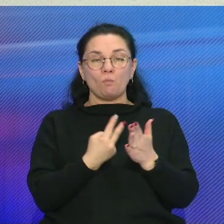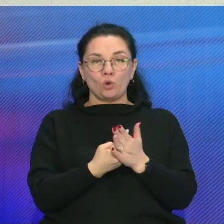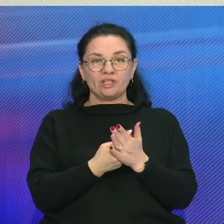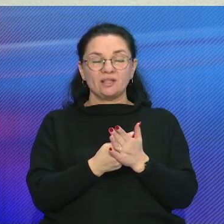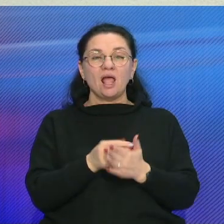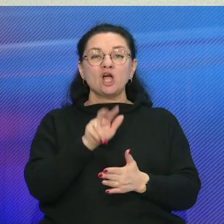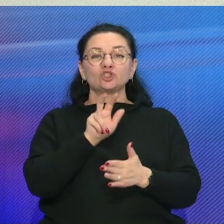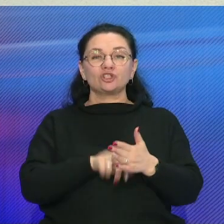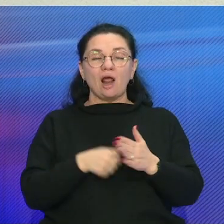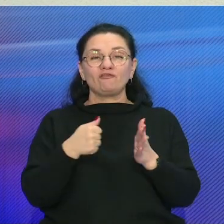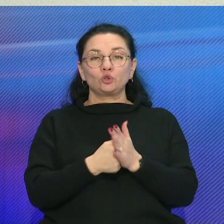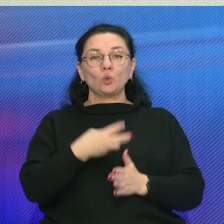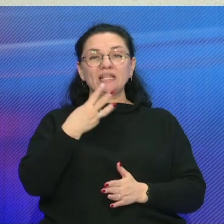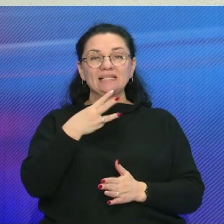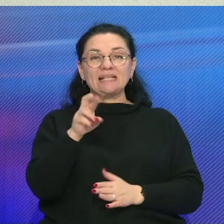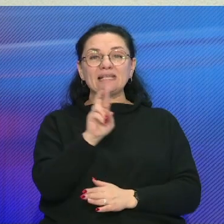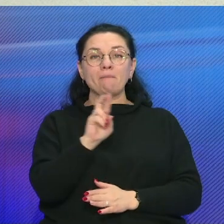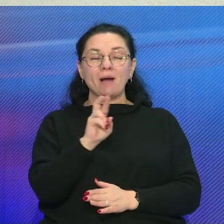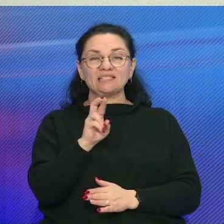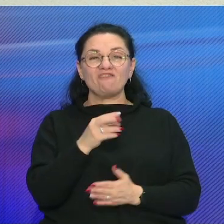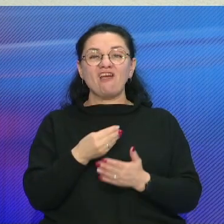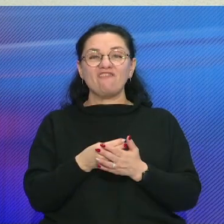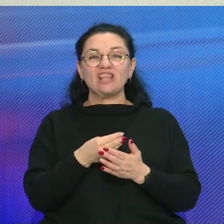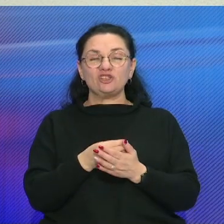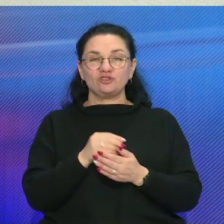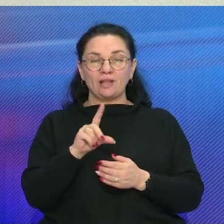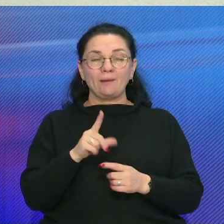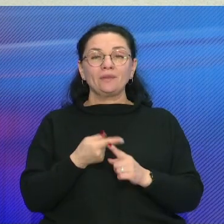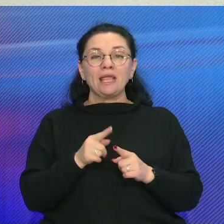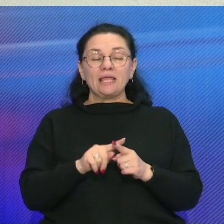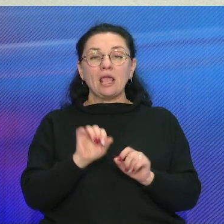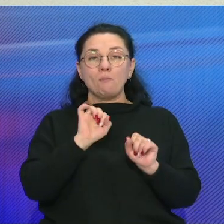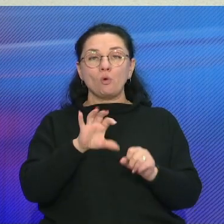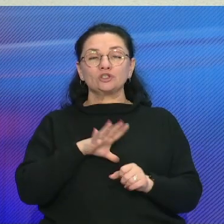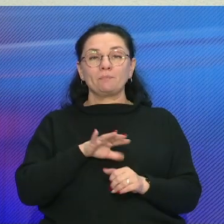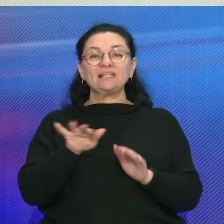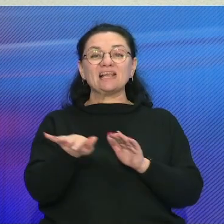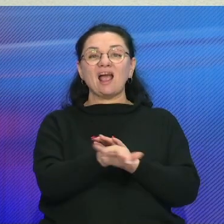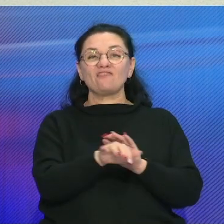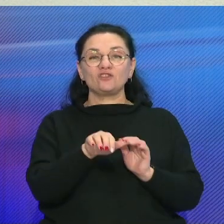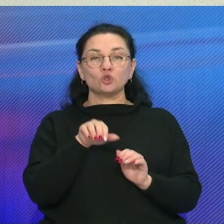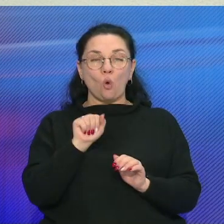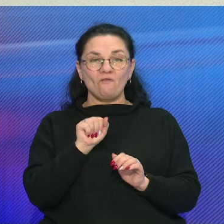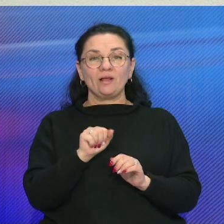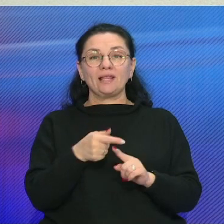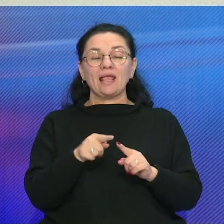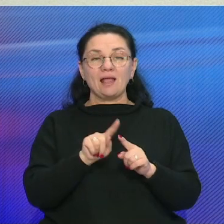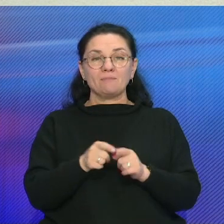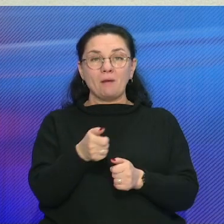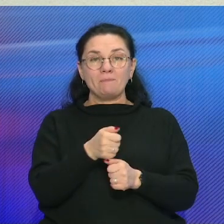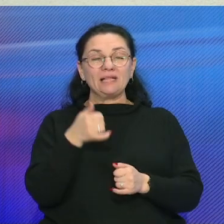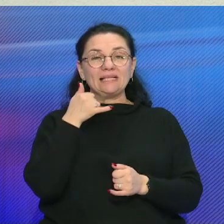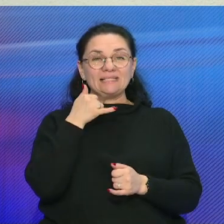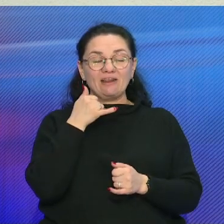до 30 базовых величин или административного ареста. Кроме того, может быть конфискован предмет административного правонарушения, орудие и